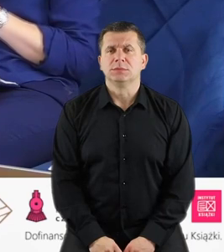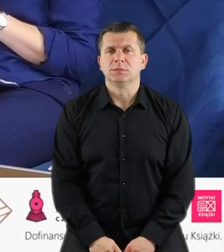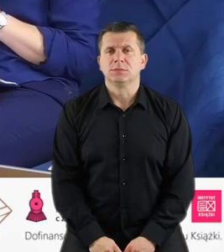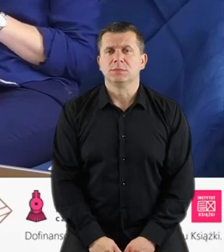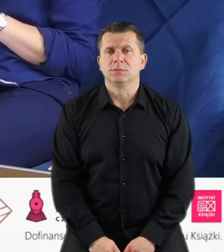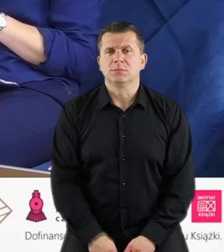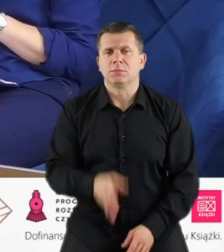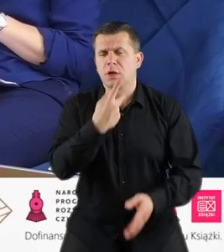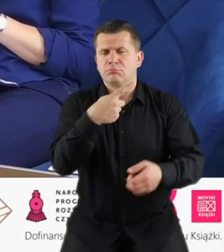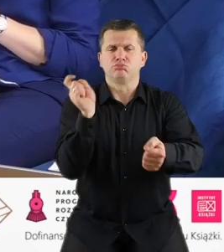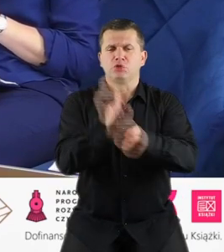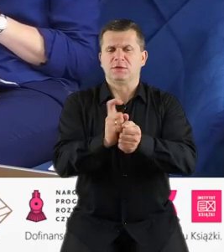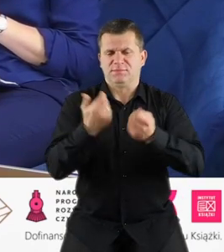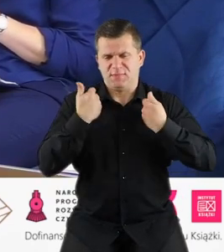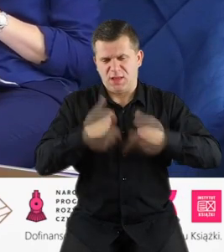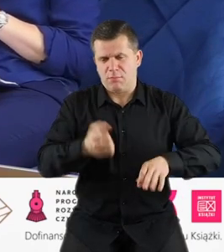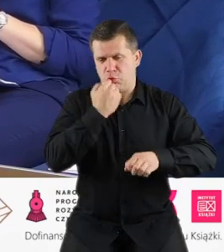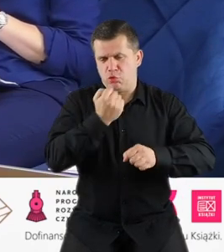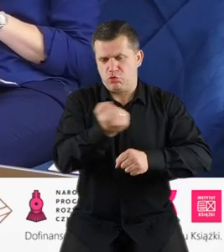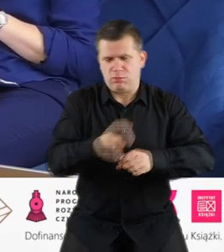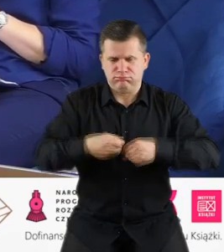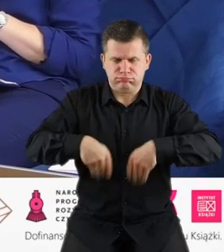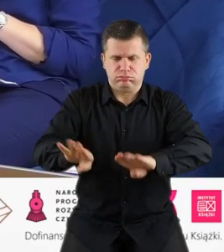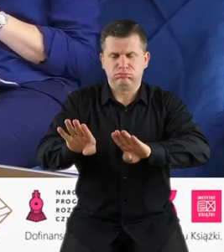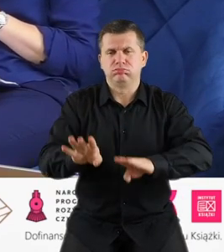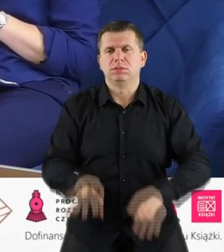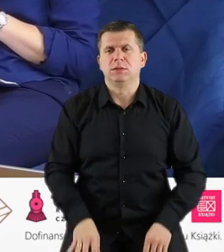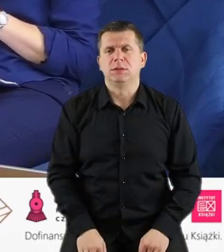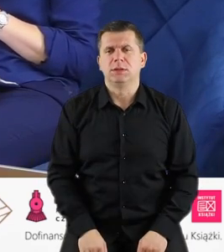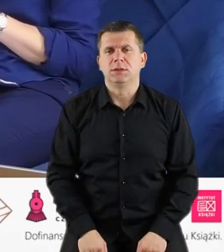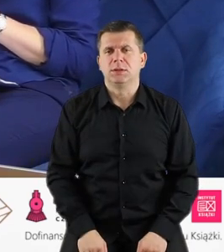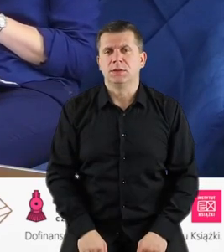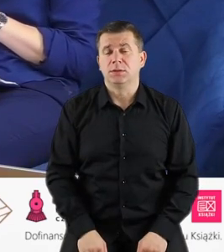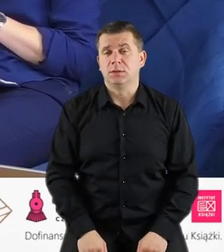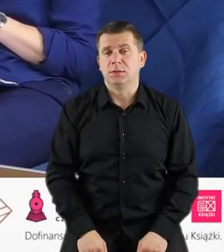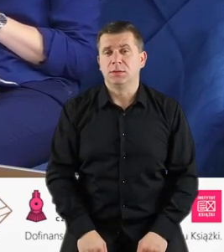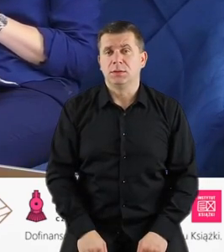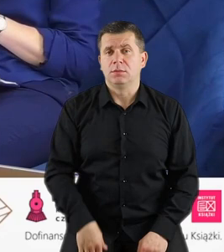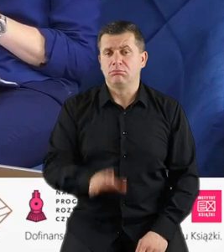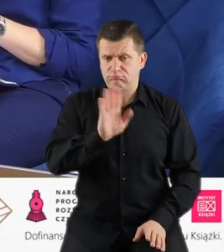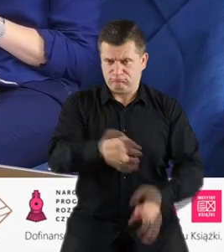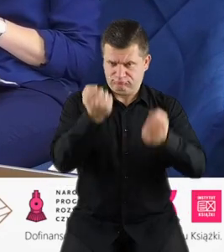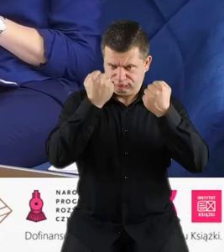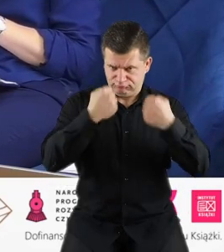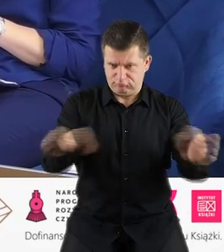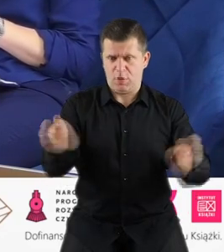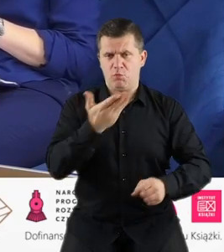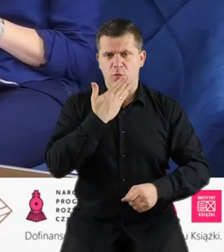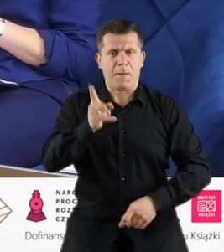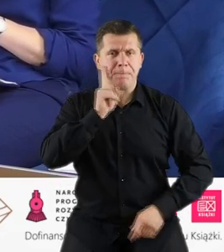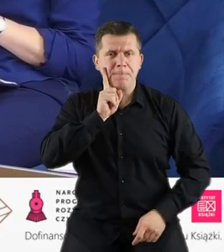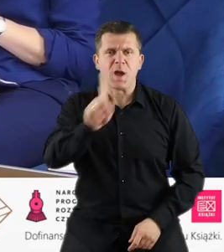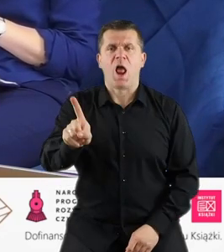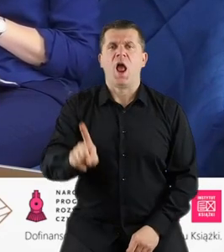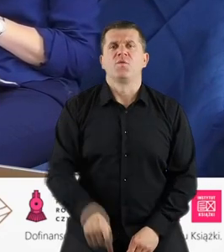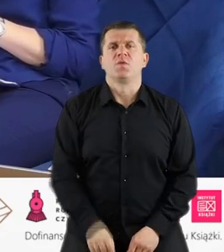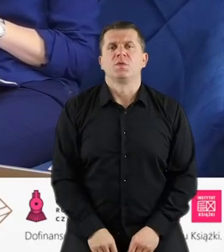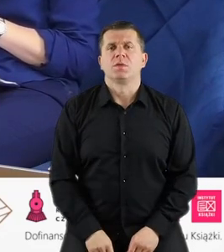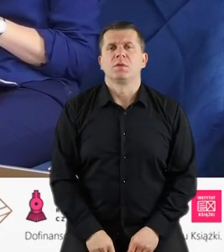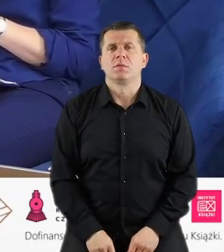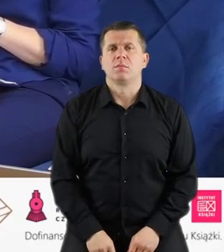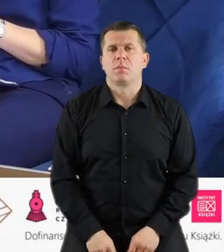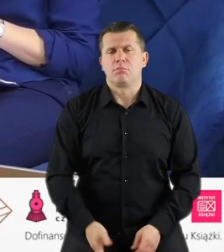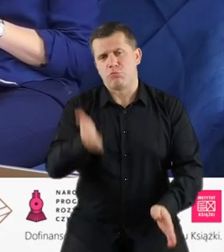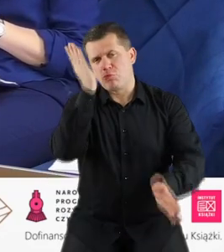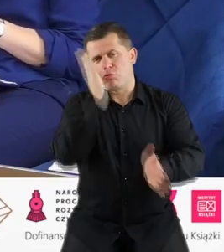który sprzeciwia się noszeniu butów. I mało tego, śmie mówić prawdę w